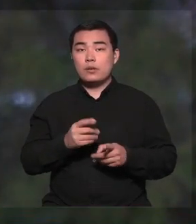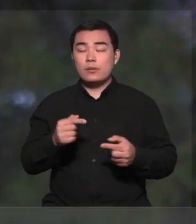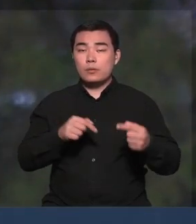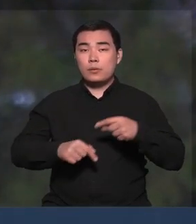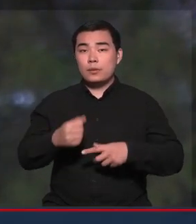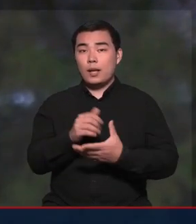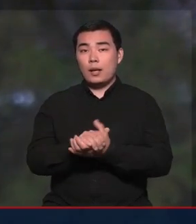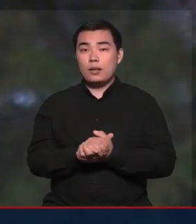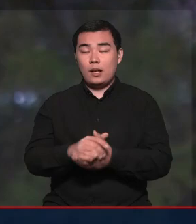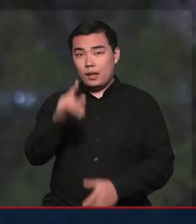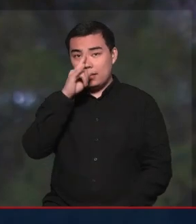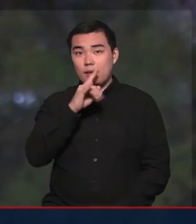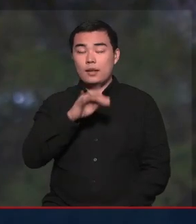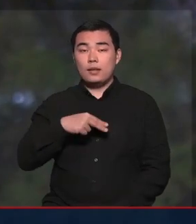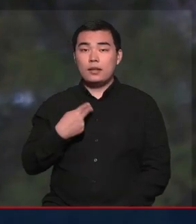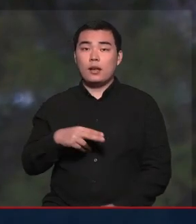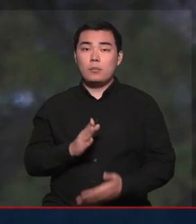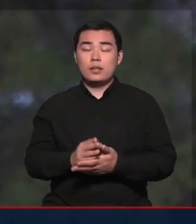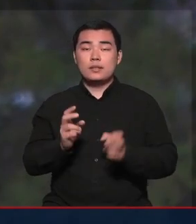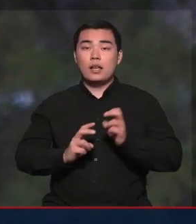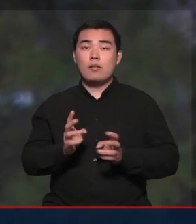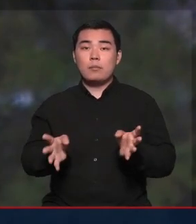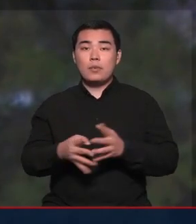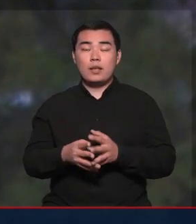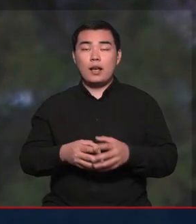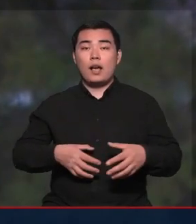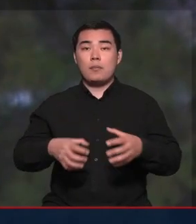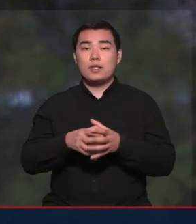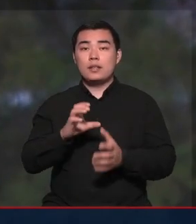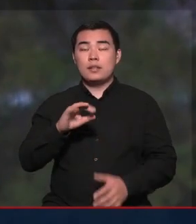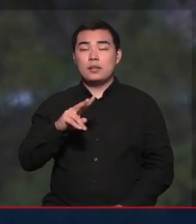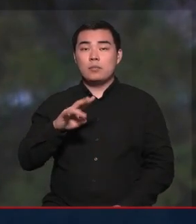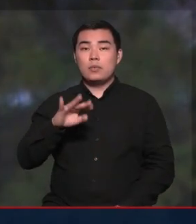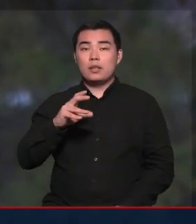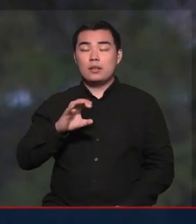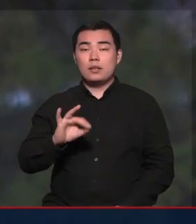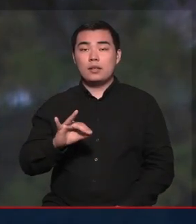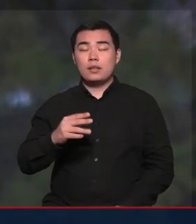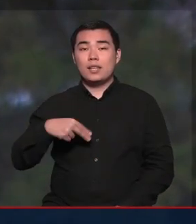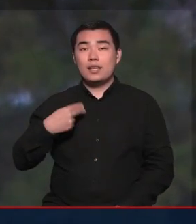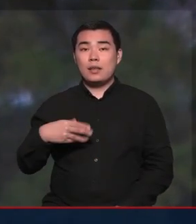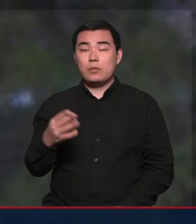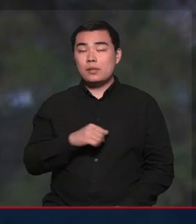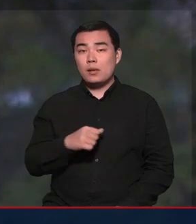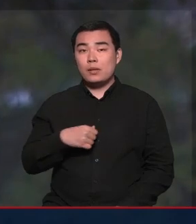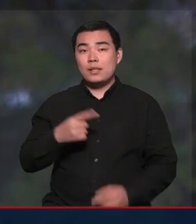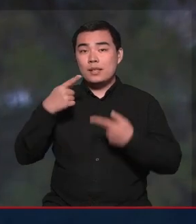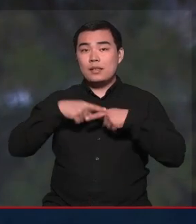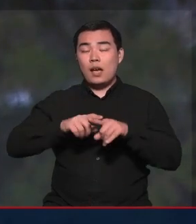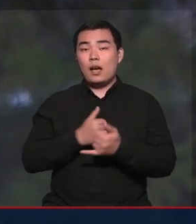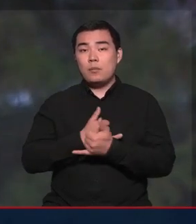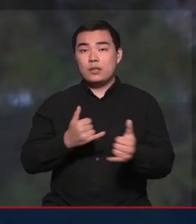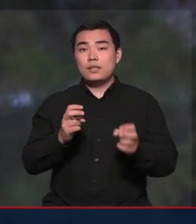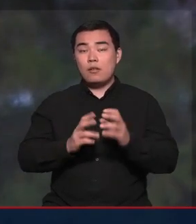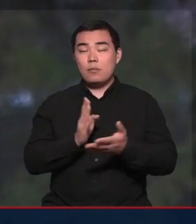взаимоотношениям между Казахстаном и Китаем завод в сотрудничества с компанией cpc из поднебесной сейчас ведётся всё техническое обслуживание